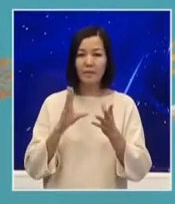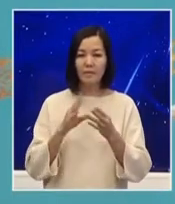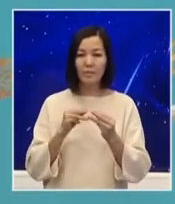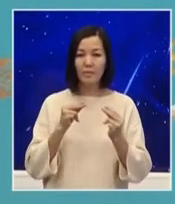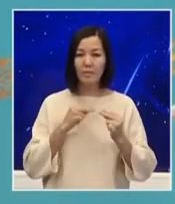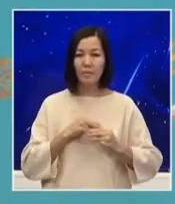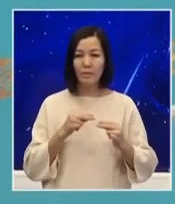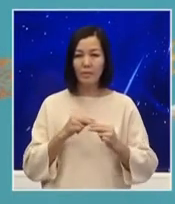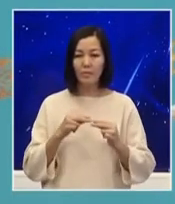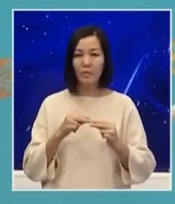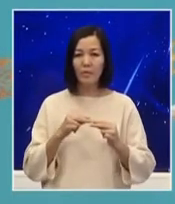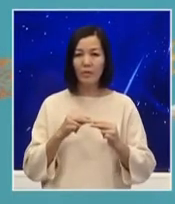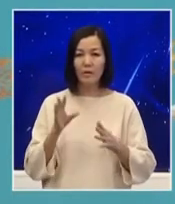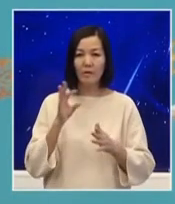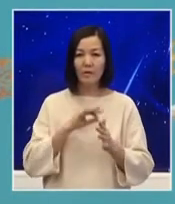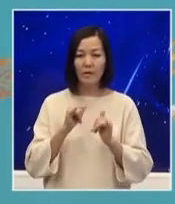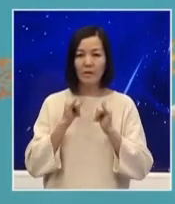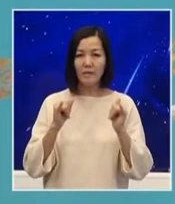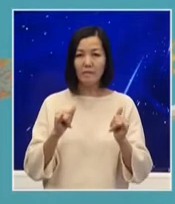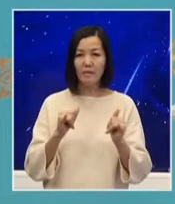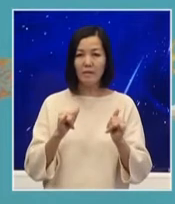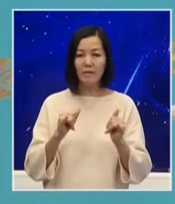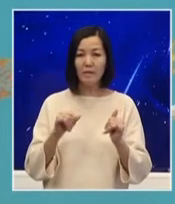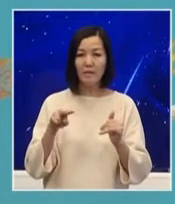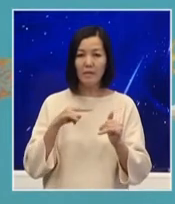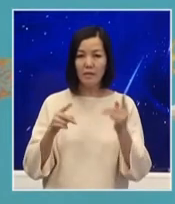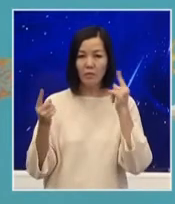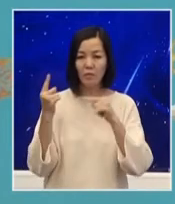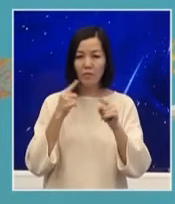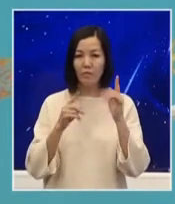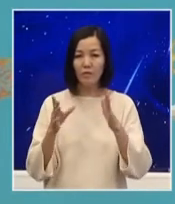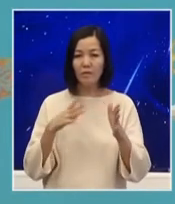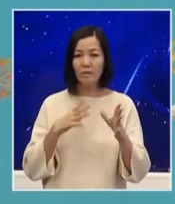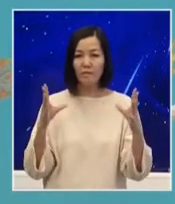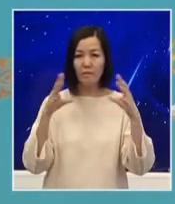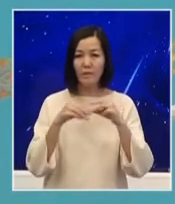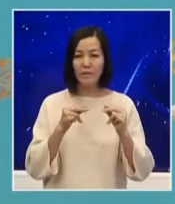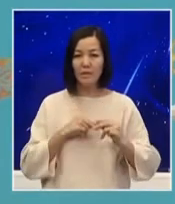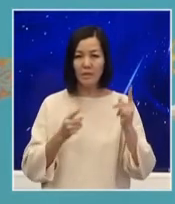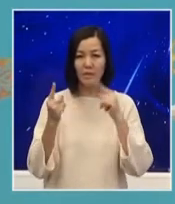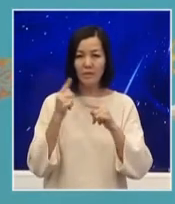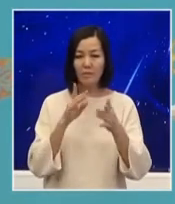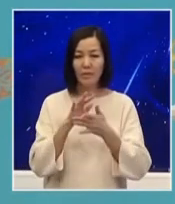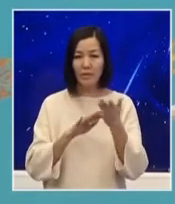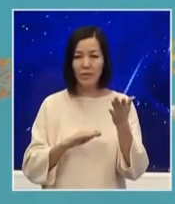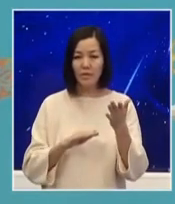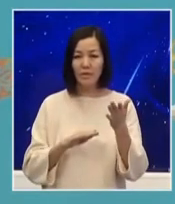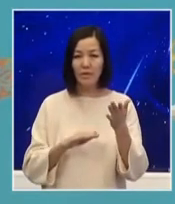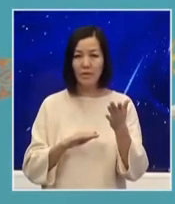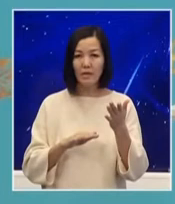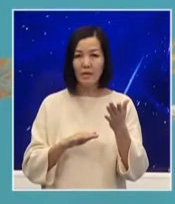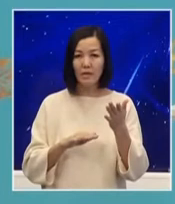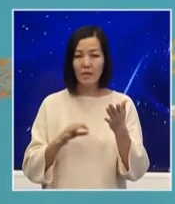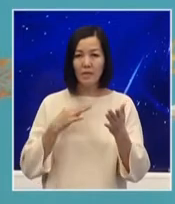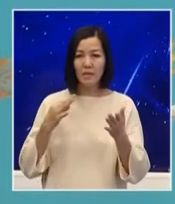и дальнейшая такая творческая, тесная жизнь, тесное творчество продолжалось уже как бы через его